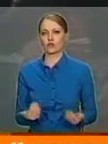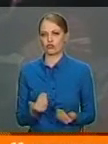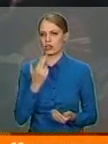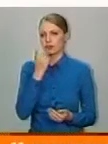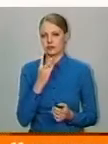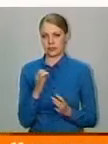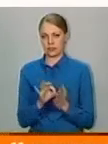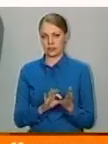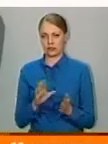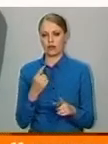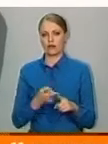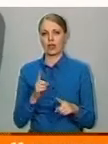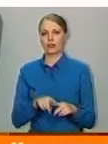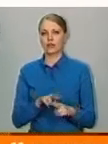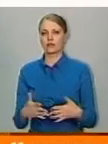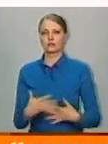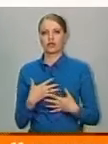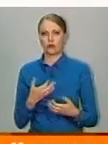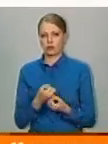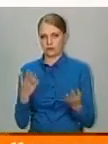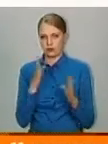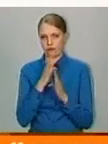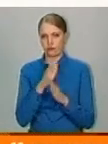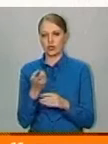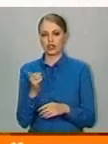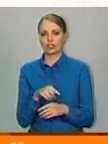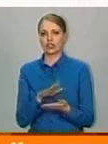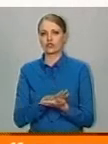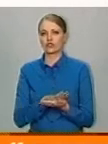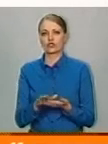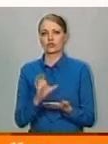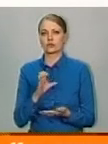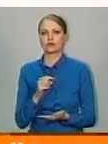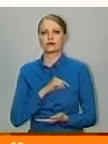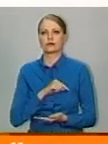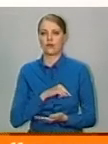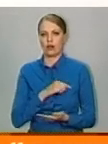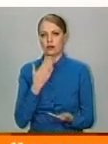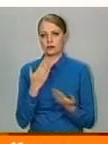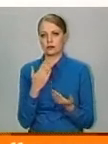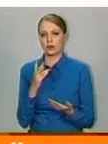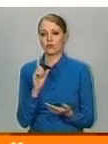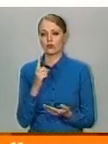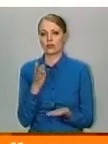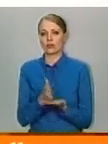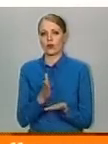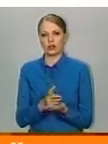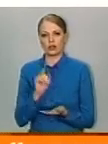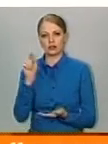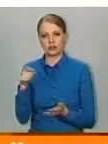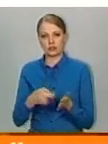не одразу. Це глоток свіжого повітря, навіть чисто з моральної точки зору. Тому як, знаходясь